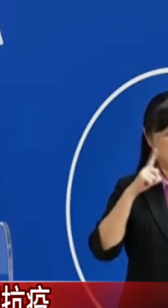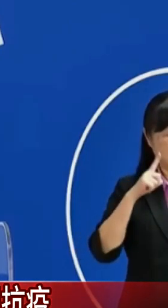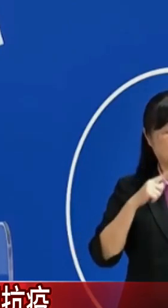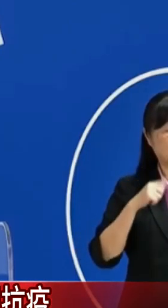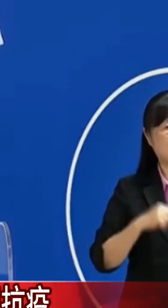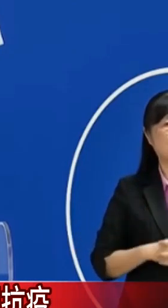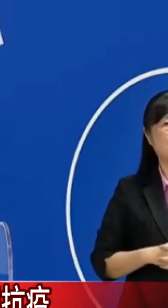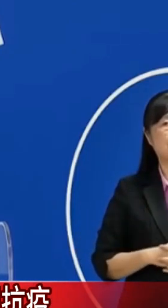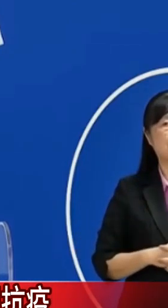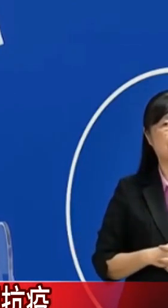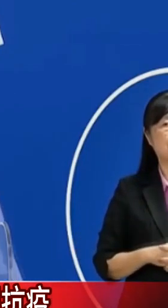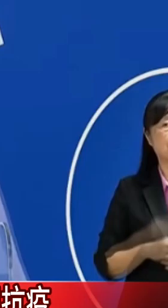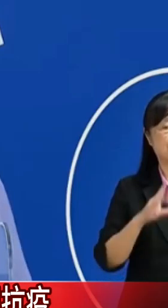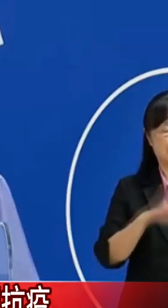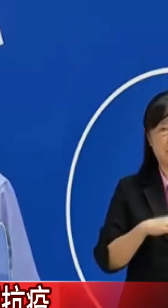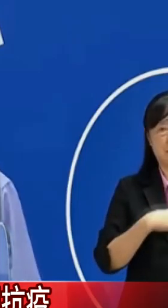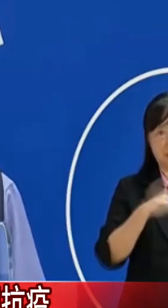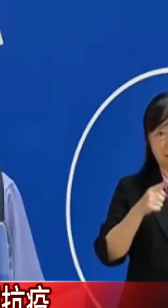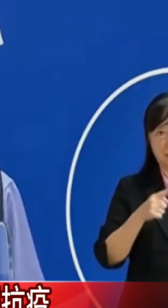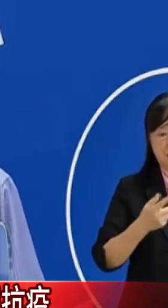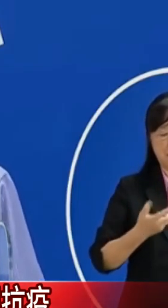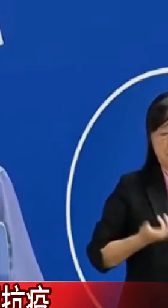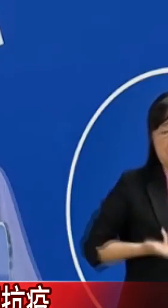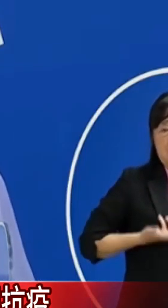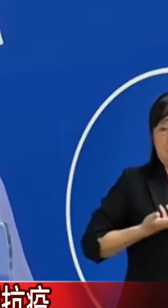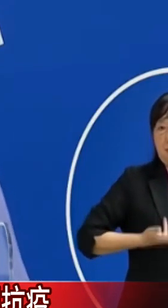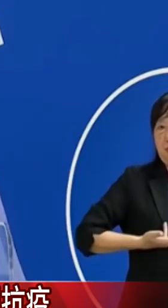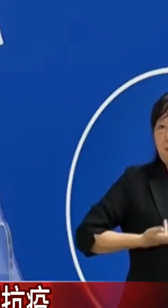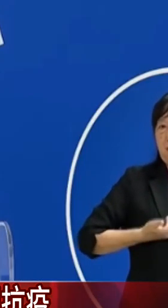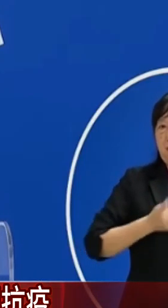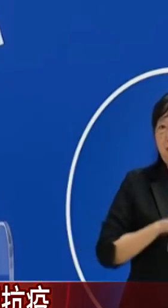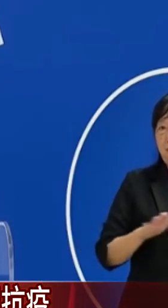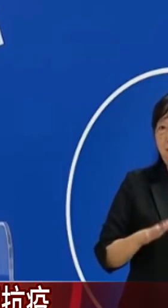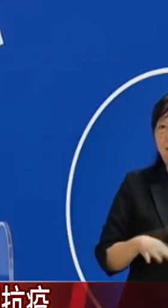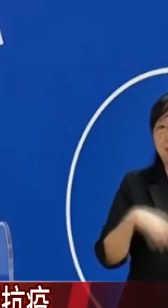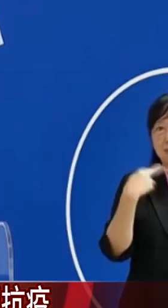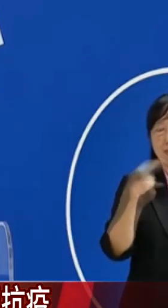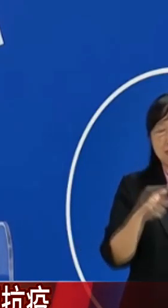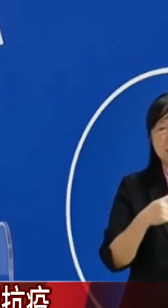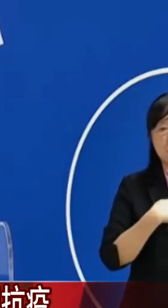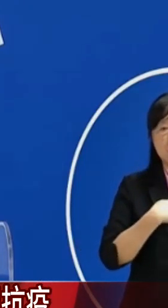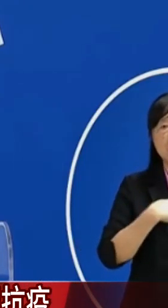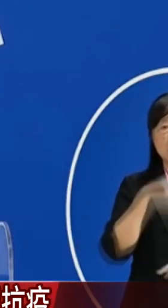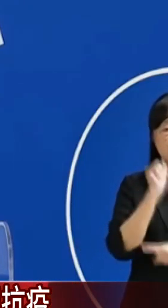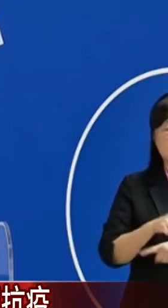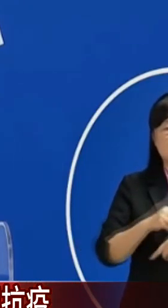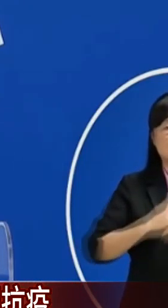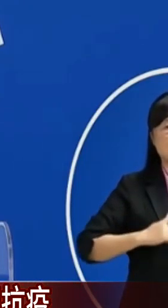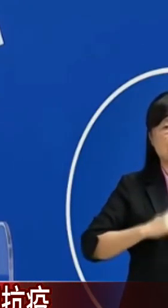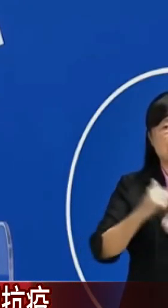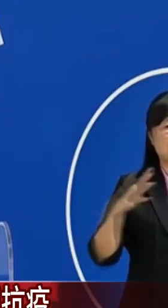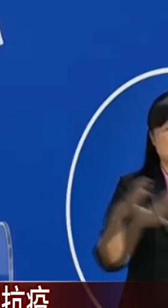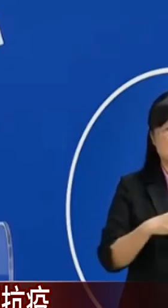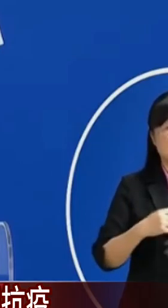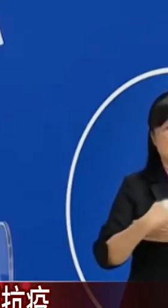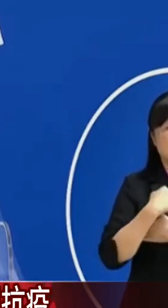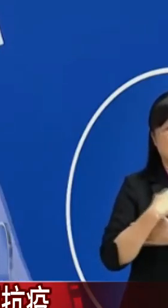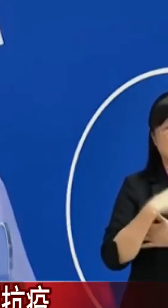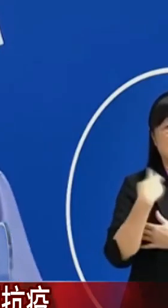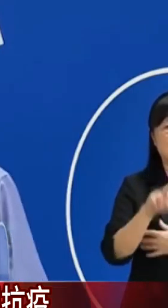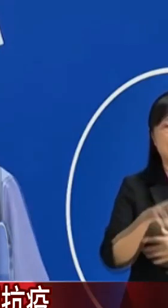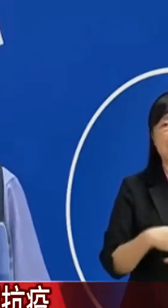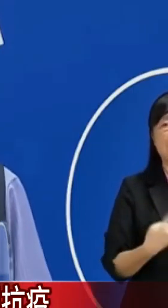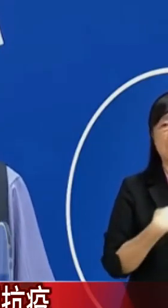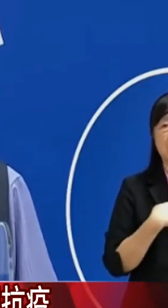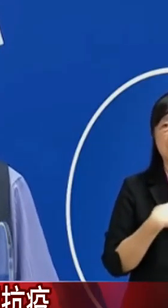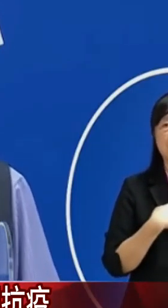来，因为我们有满满的热情，我们有共赴国难的决心，也我们有丰富的